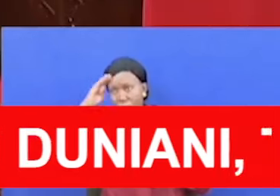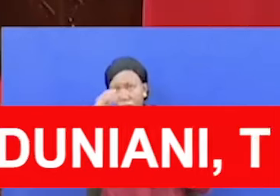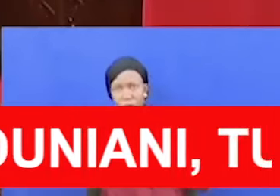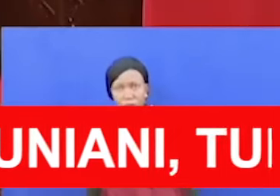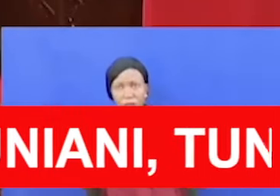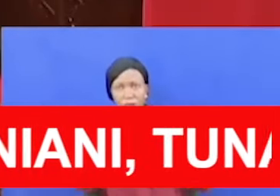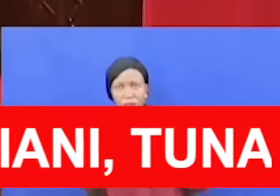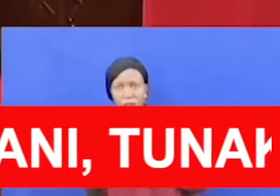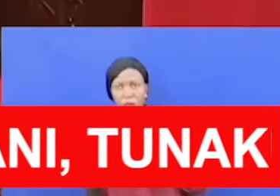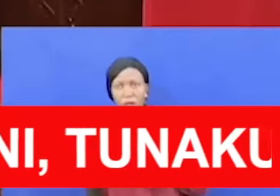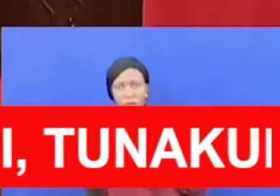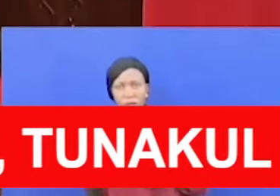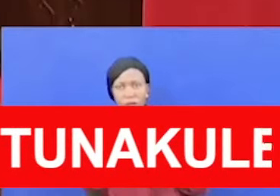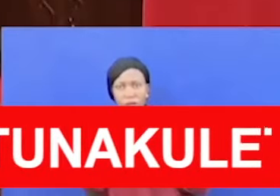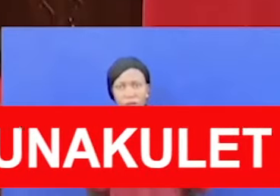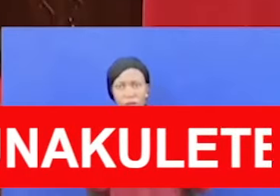ajira